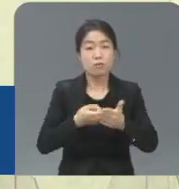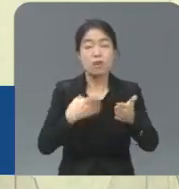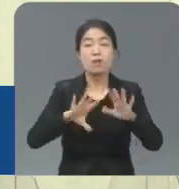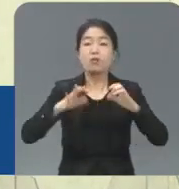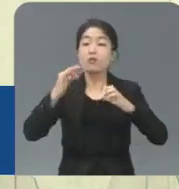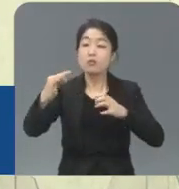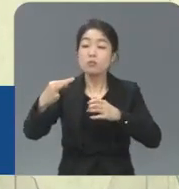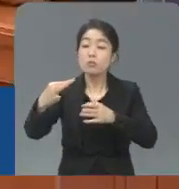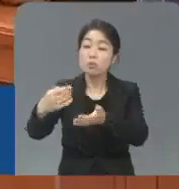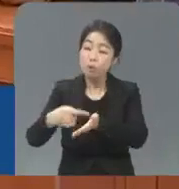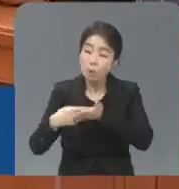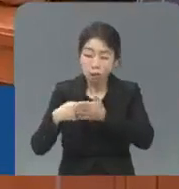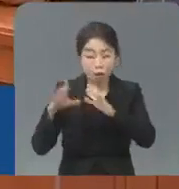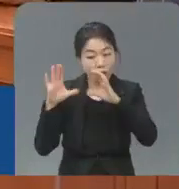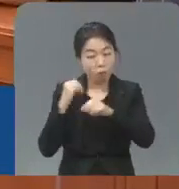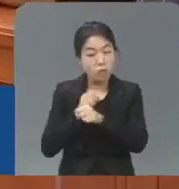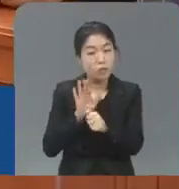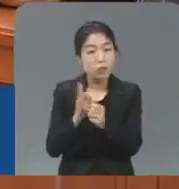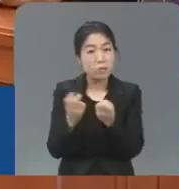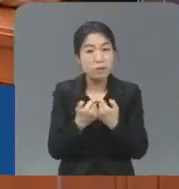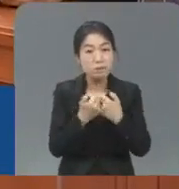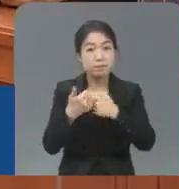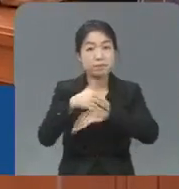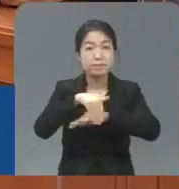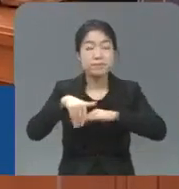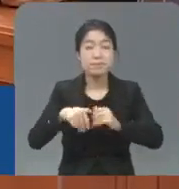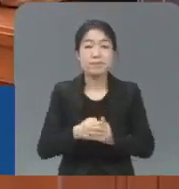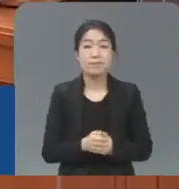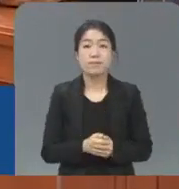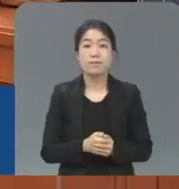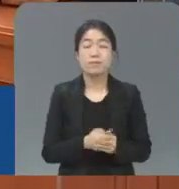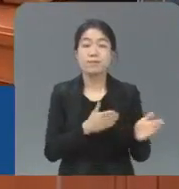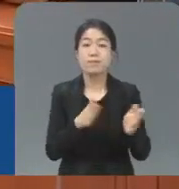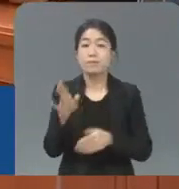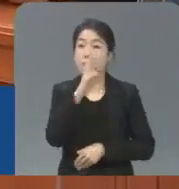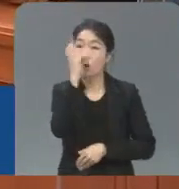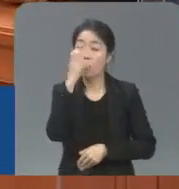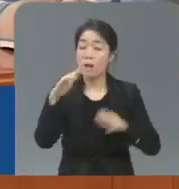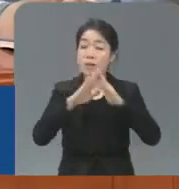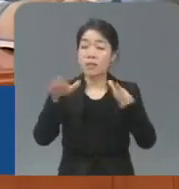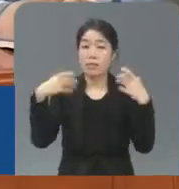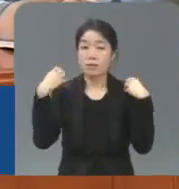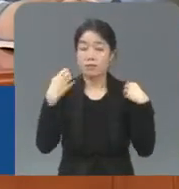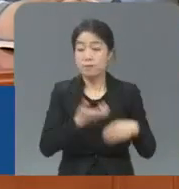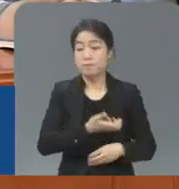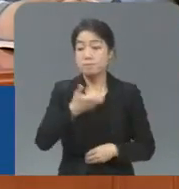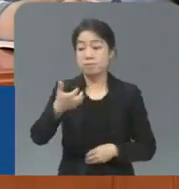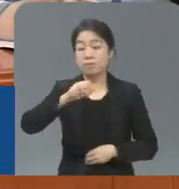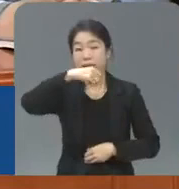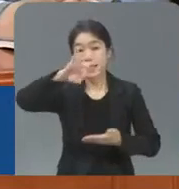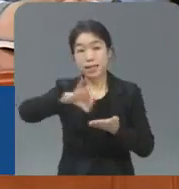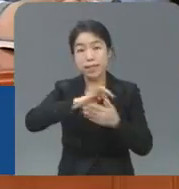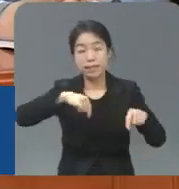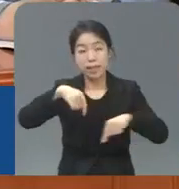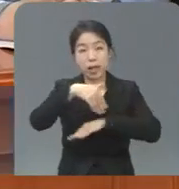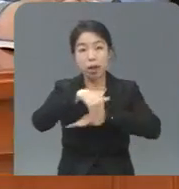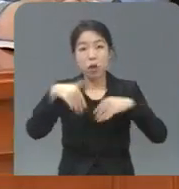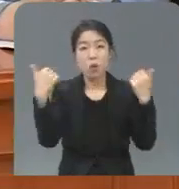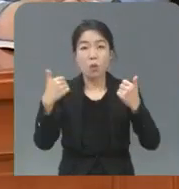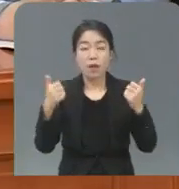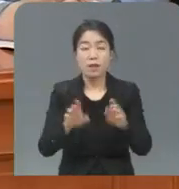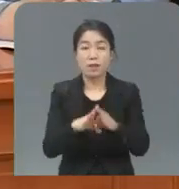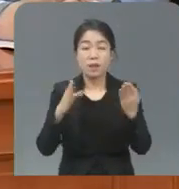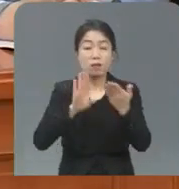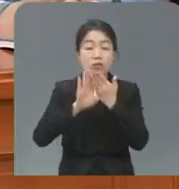국비요청 사항을 듣고 지원 방안을 논의할 예정입니다. 또 오후에는 전남도청으로 이동해 예산정책협의회를 열고